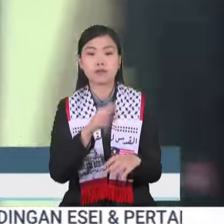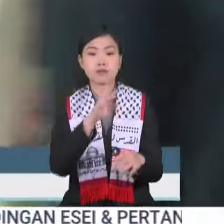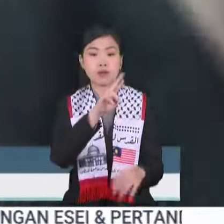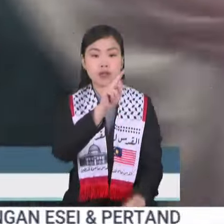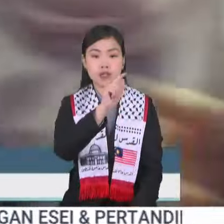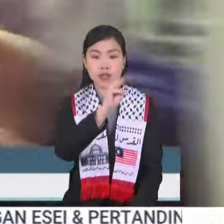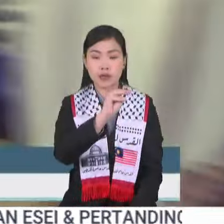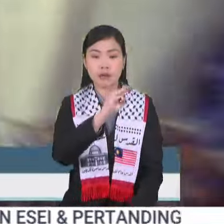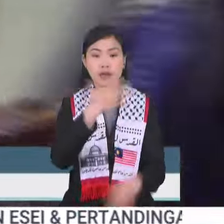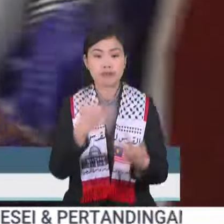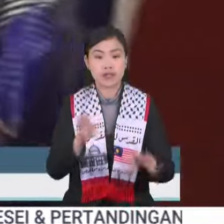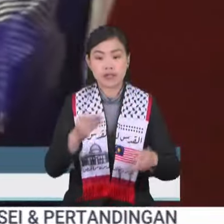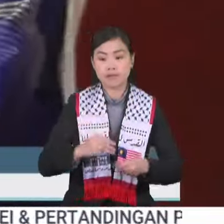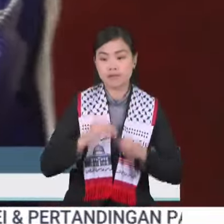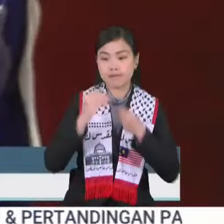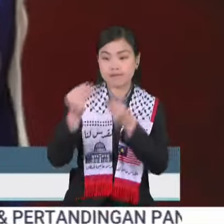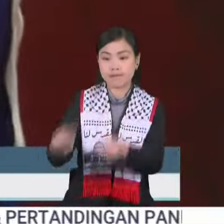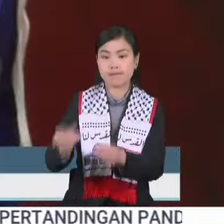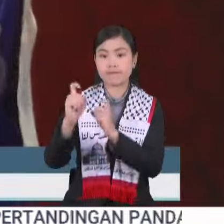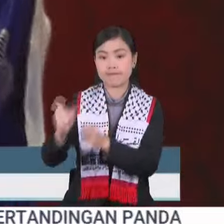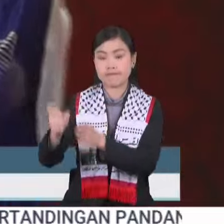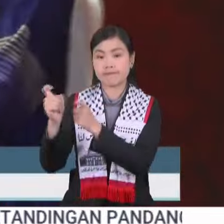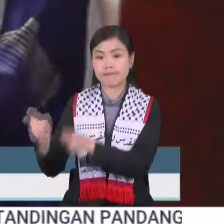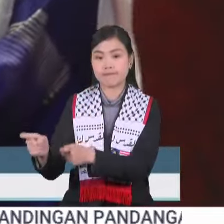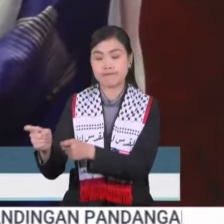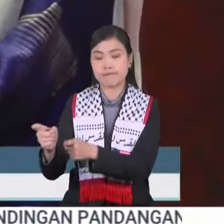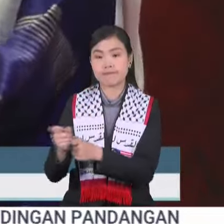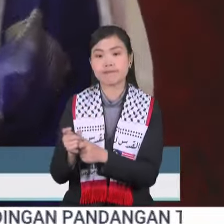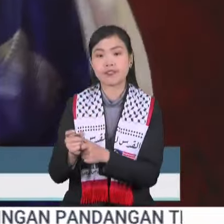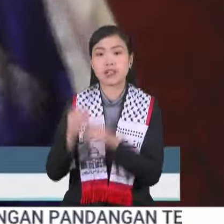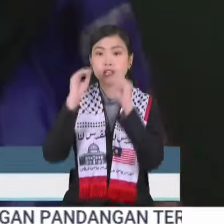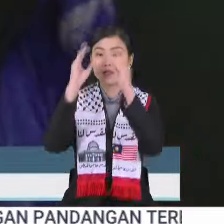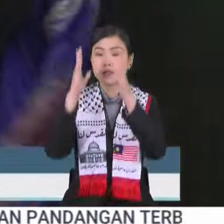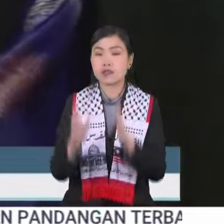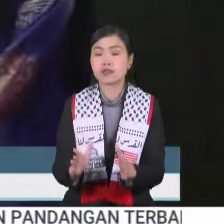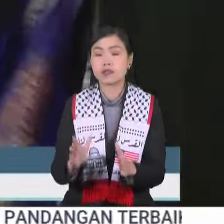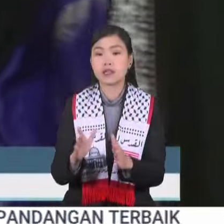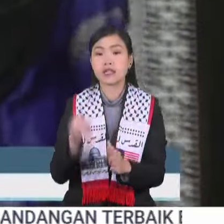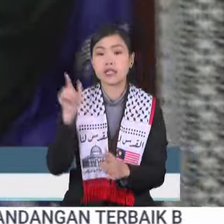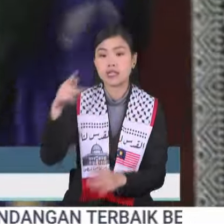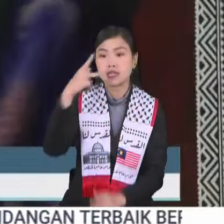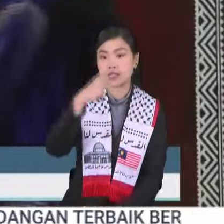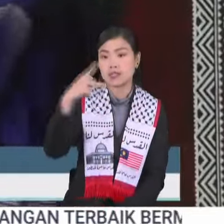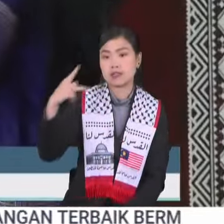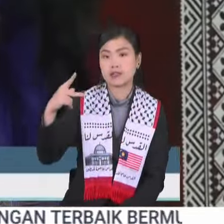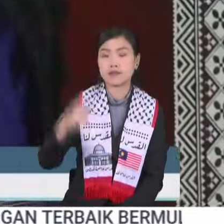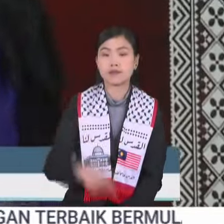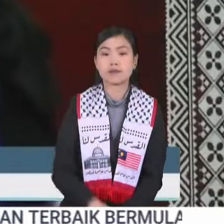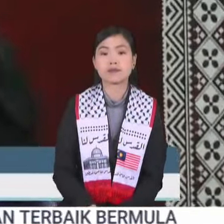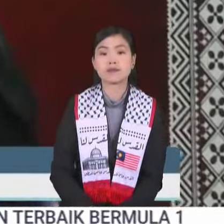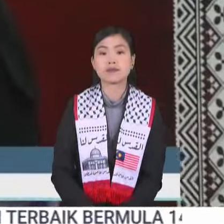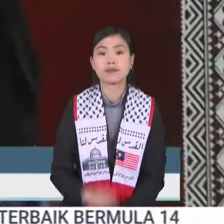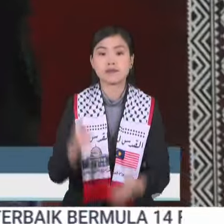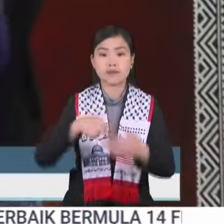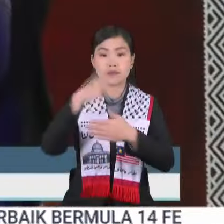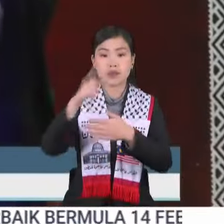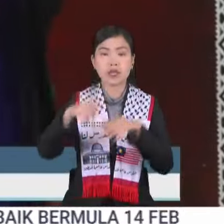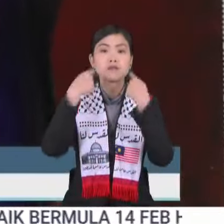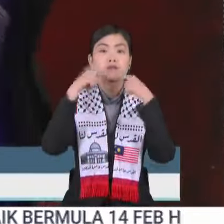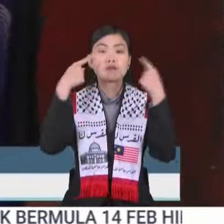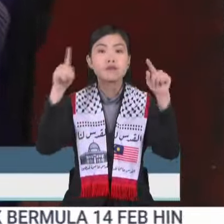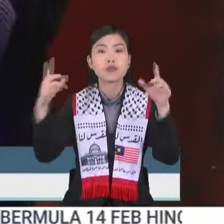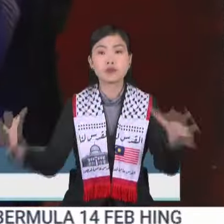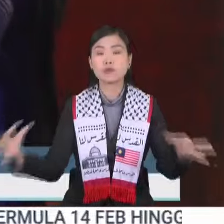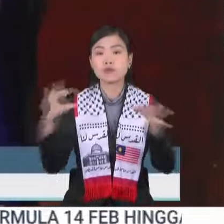sumbangan kepada 50 guru pelatih Institut pendidikan guru kampus gaya di Kota Kinabalu program dijayakan dengan